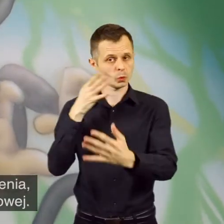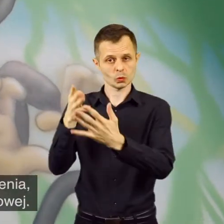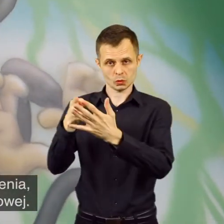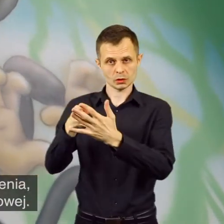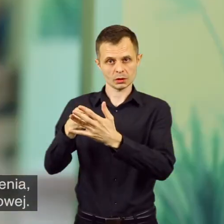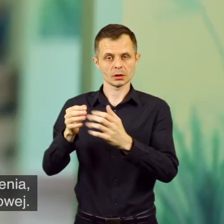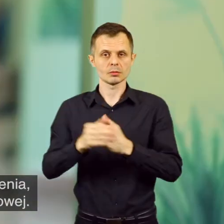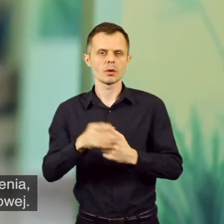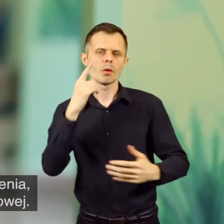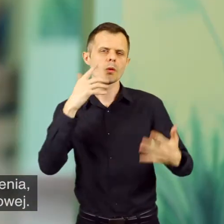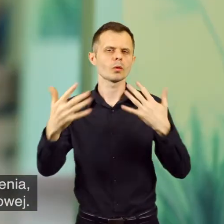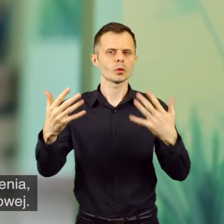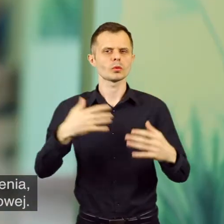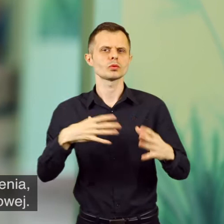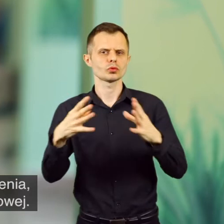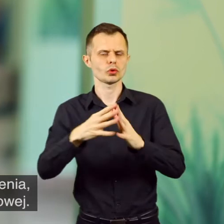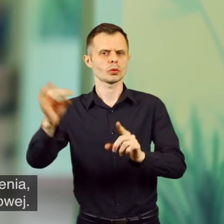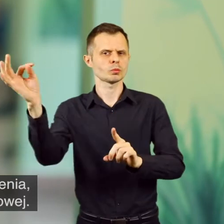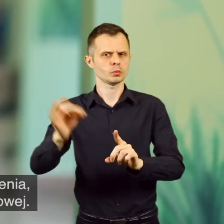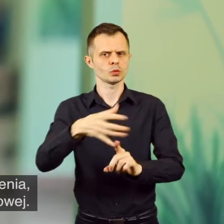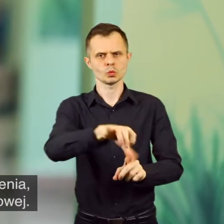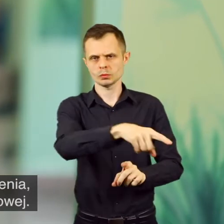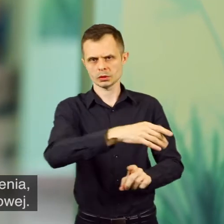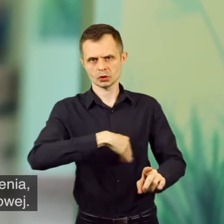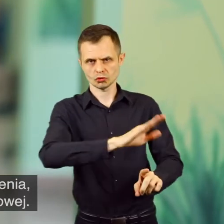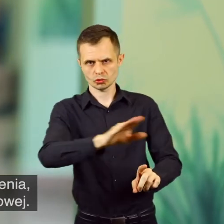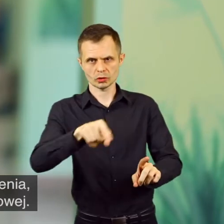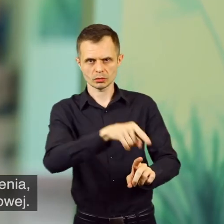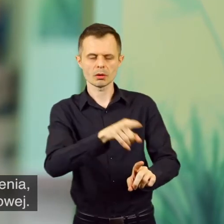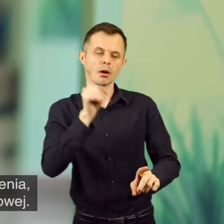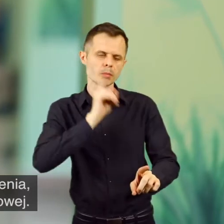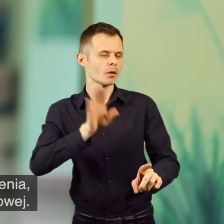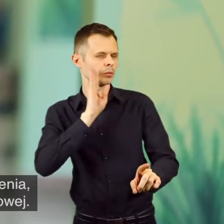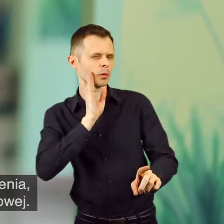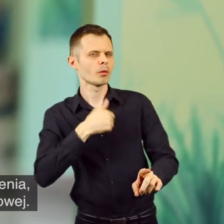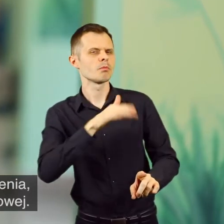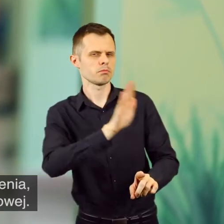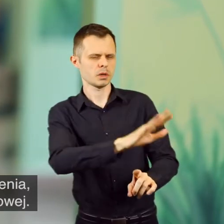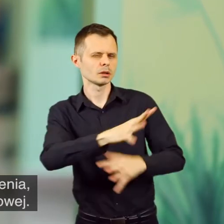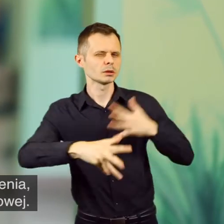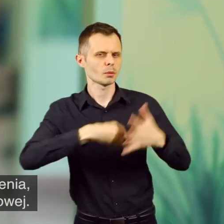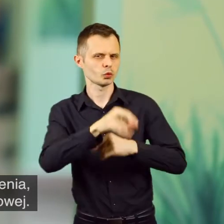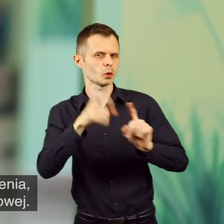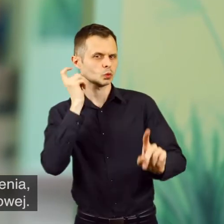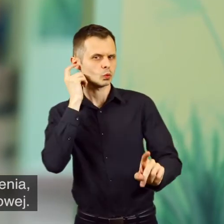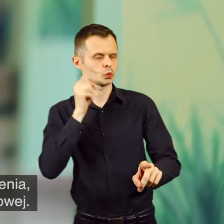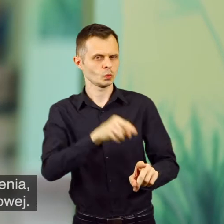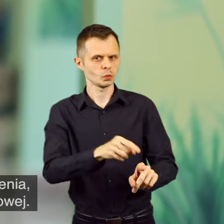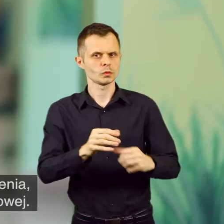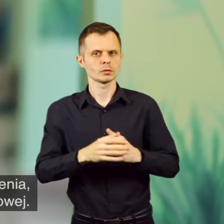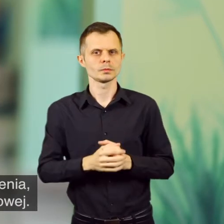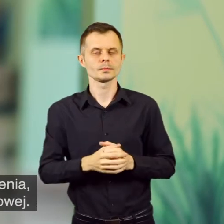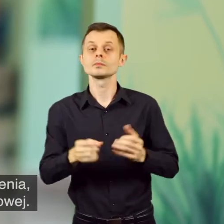Przewidujemy, że około 10% dzieci będzie podejrzanych o tego typu zaburzenia, dlatego